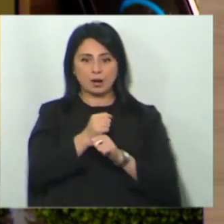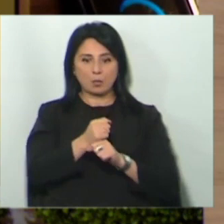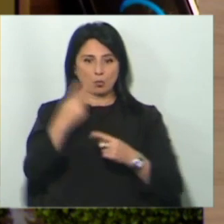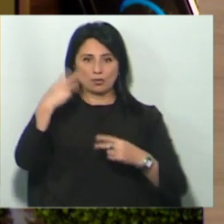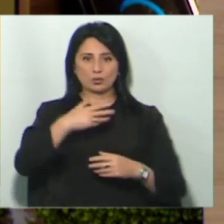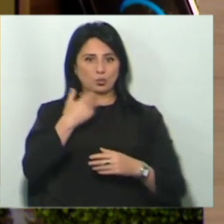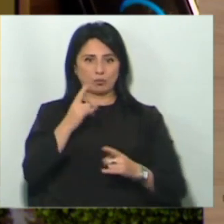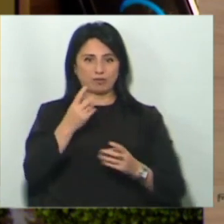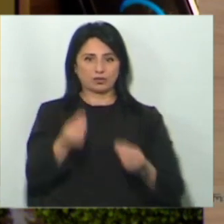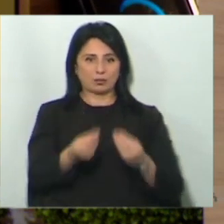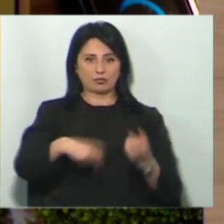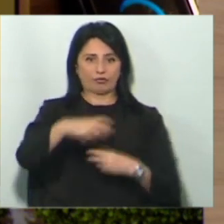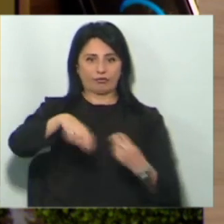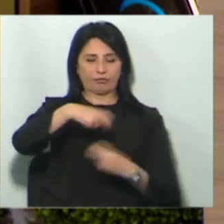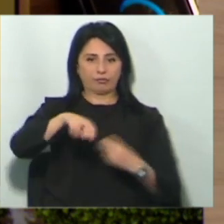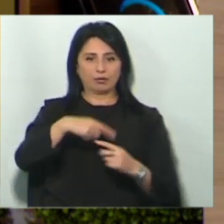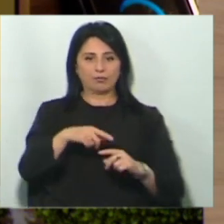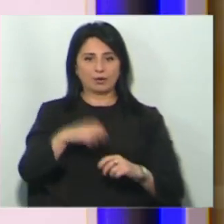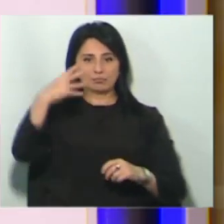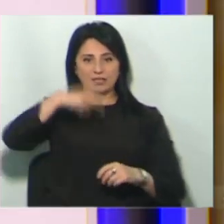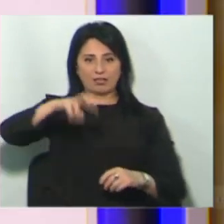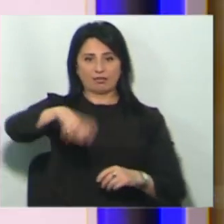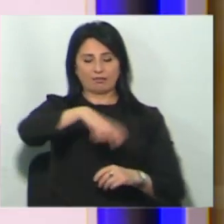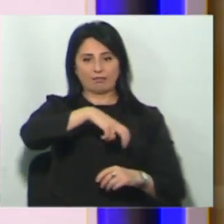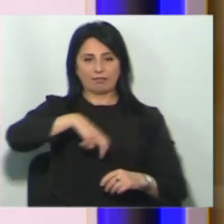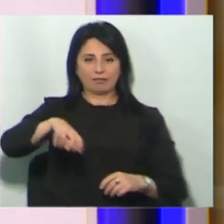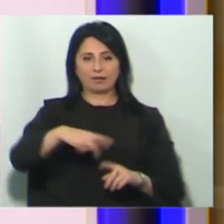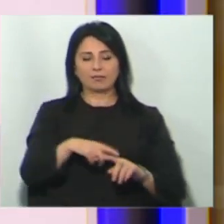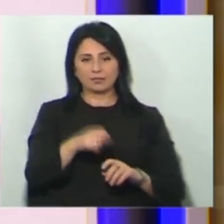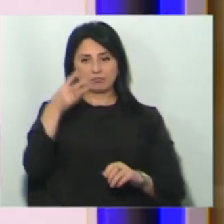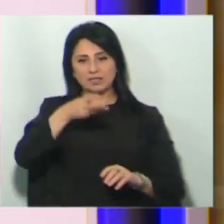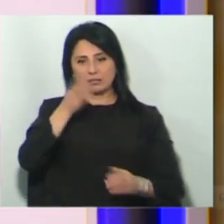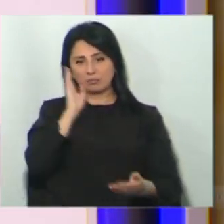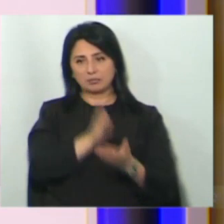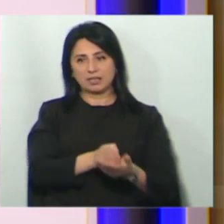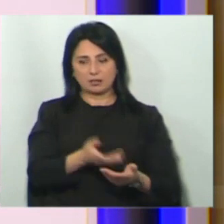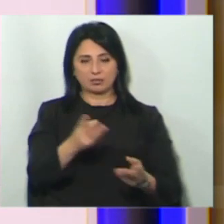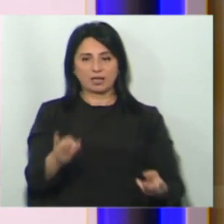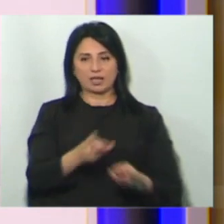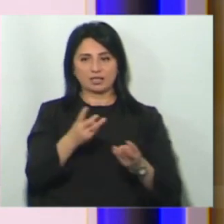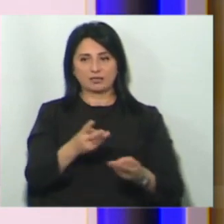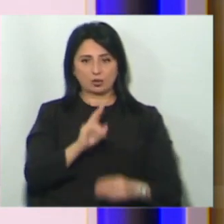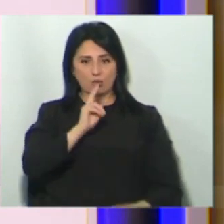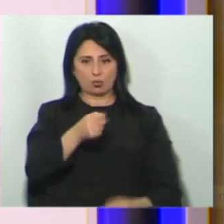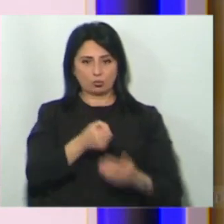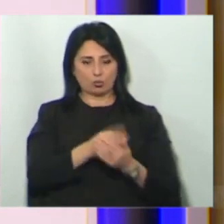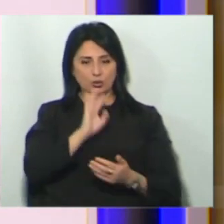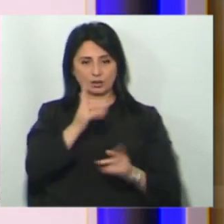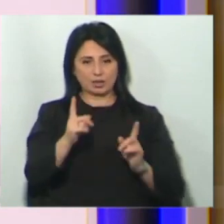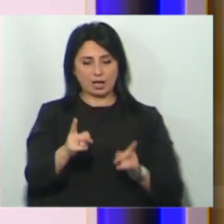არავინ არ გადის, მაგრამ უკონტროლოდ იყო ხანგრძლივად პირდაპირ მზის ხივების ზემოქმედების ქვეშ 2-4 წლამდე